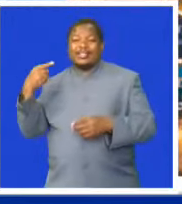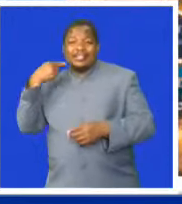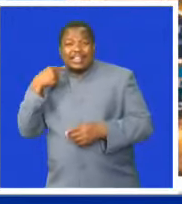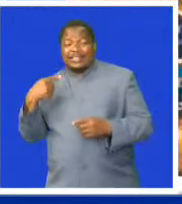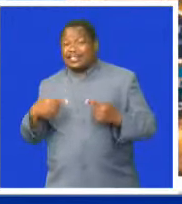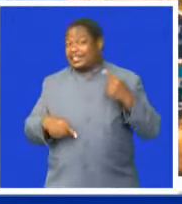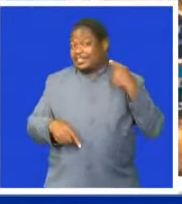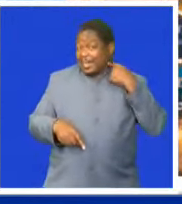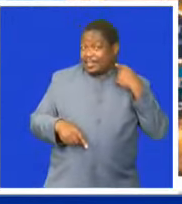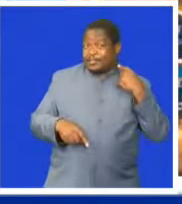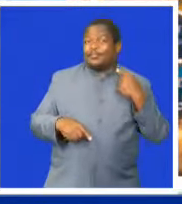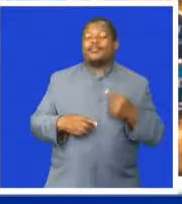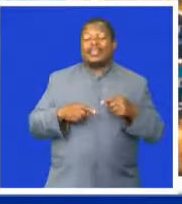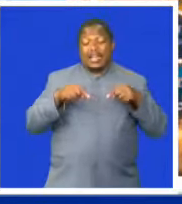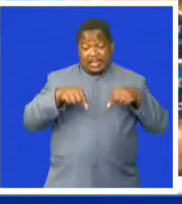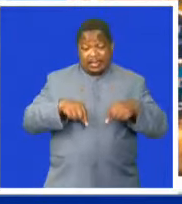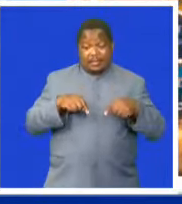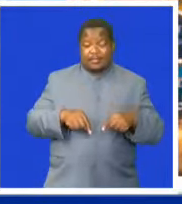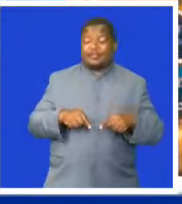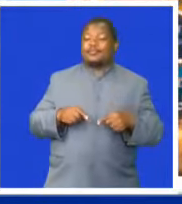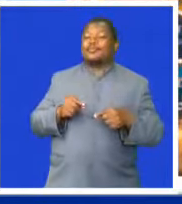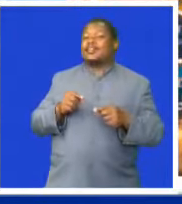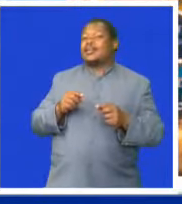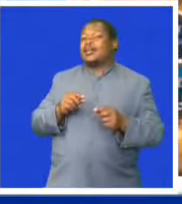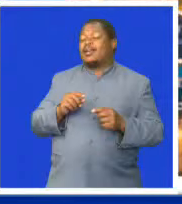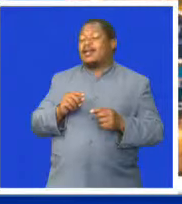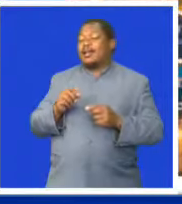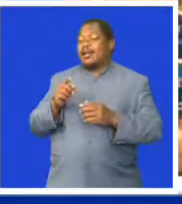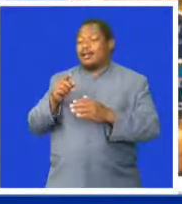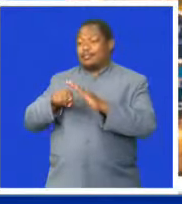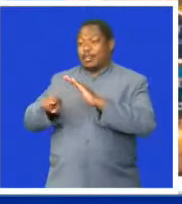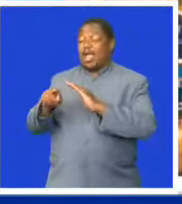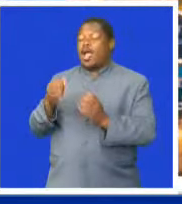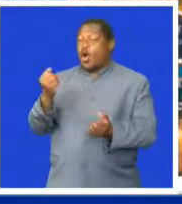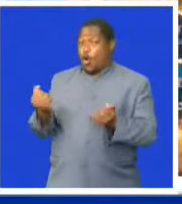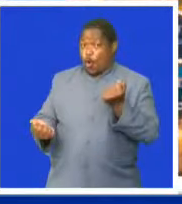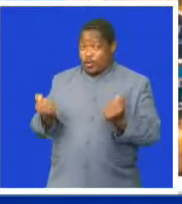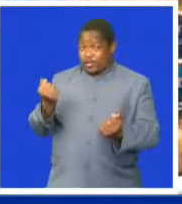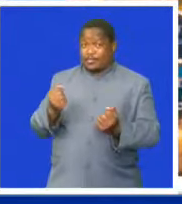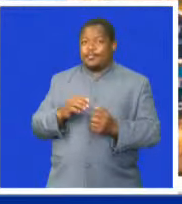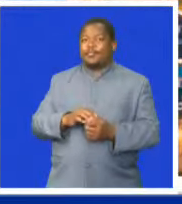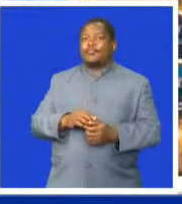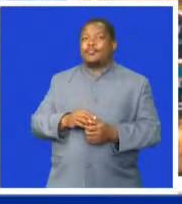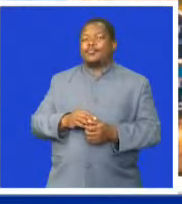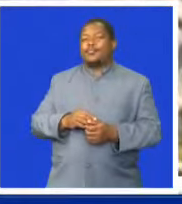Munyeke uvele embikwamanje lenhlezulu ekuseni kwathila ababili bebasengaveli embikwamanje.